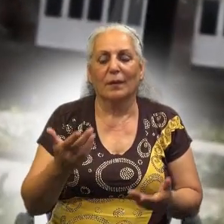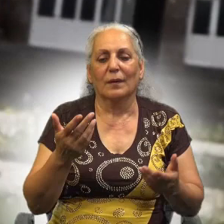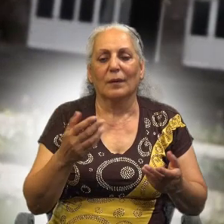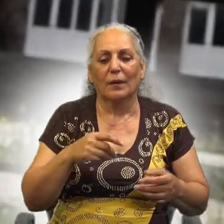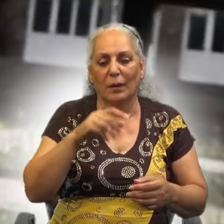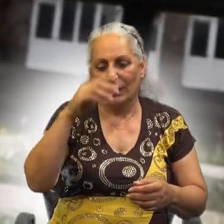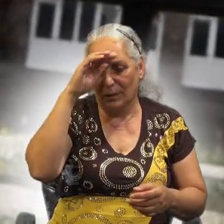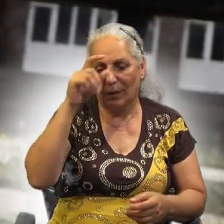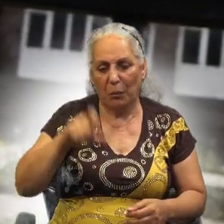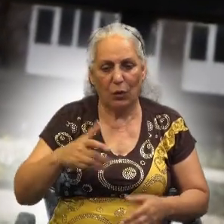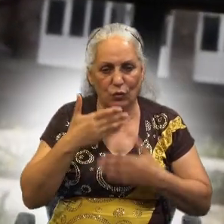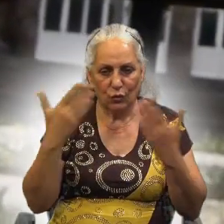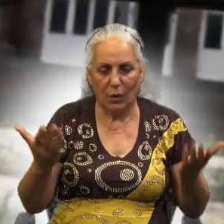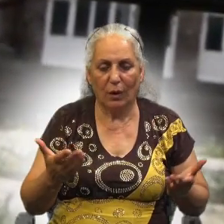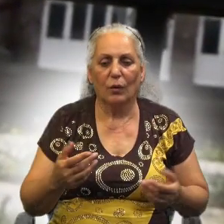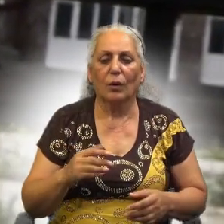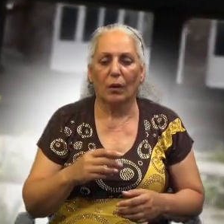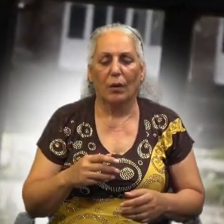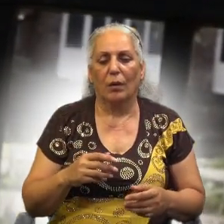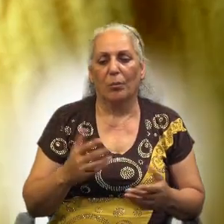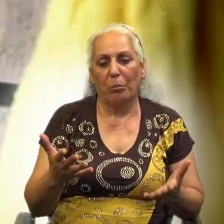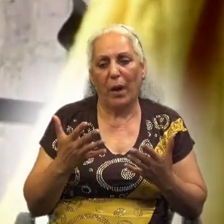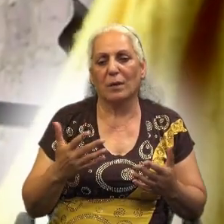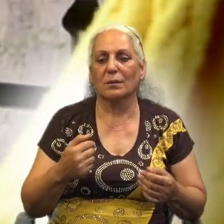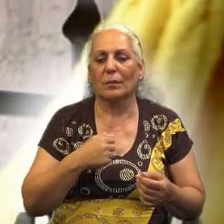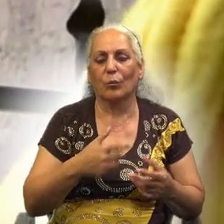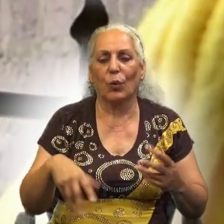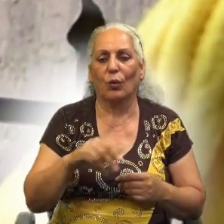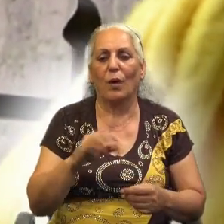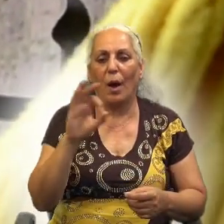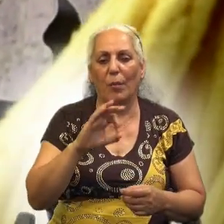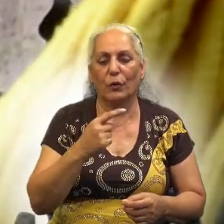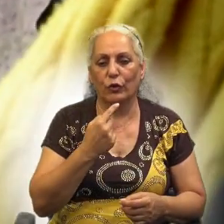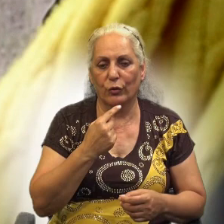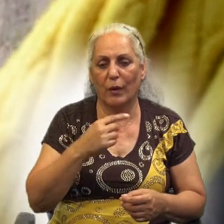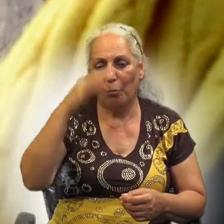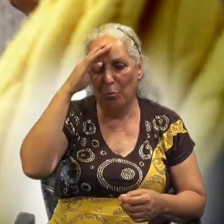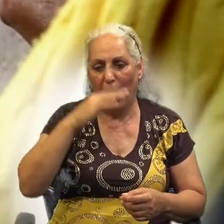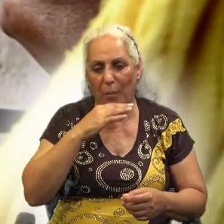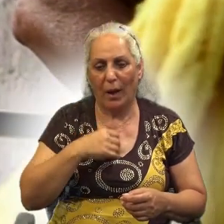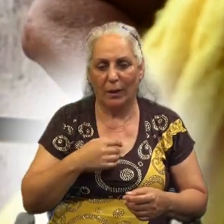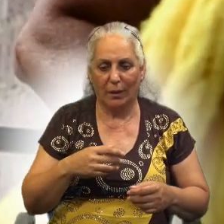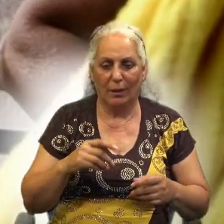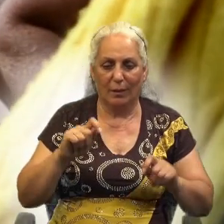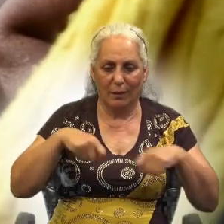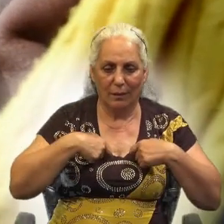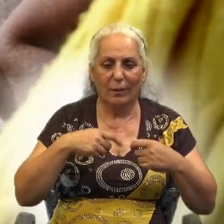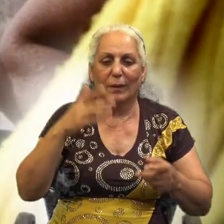Տղամարդիկն են ստեղ չեն, բարձ չէ, որ դժվար կլինի։ Համ հայրիկի տեղ ես, համ այրիկի տեղ